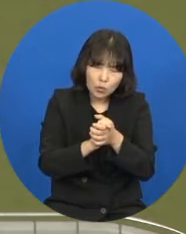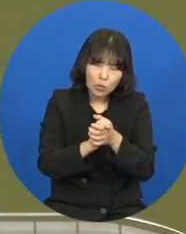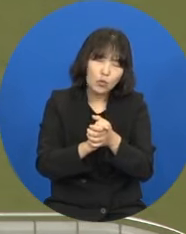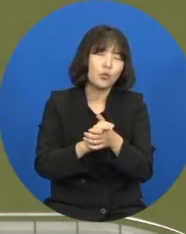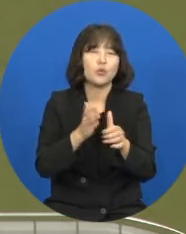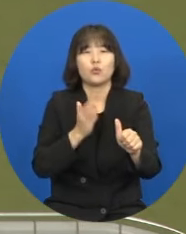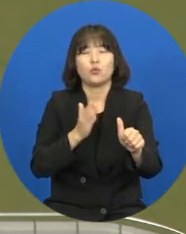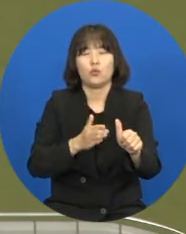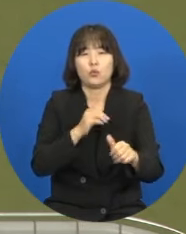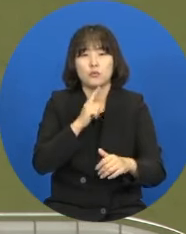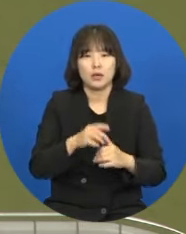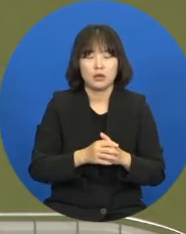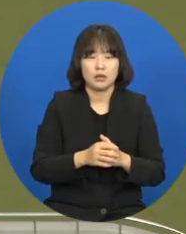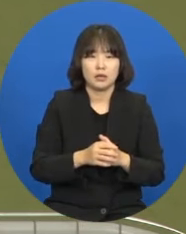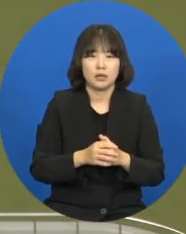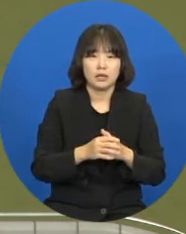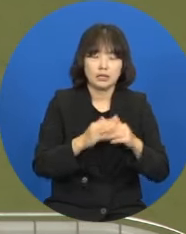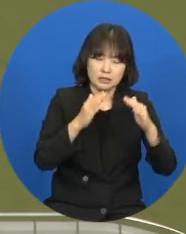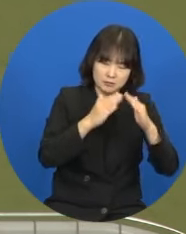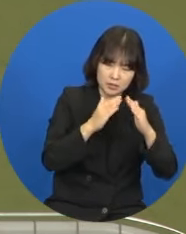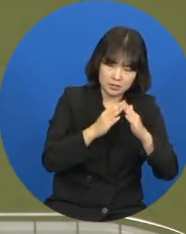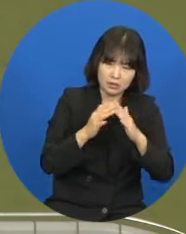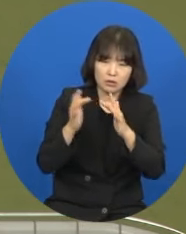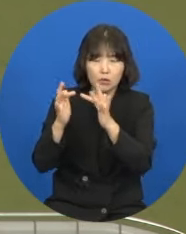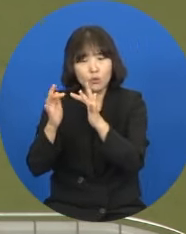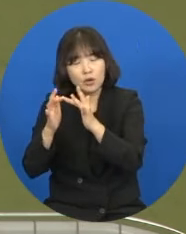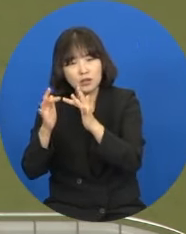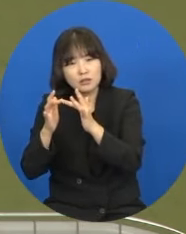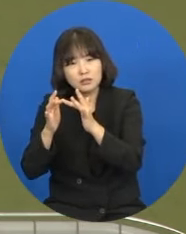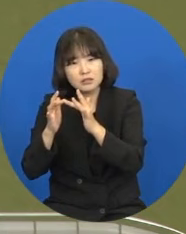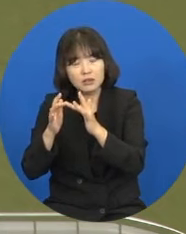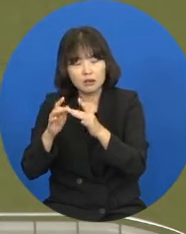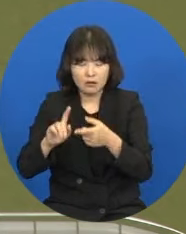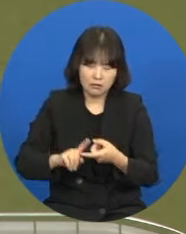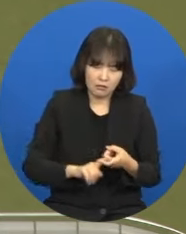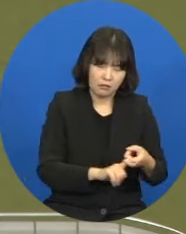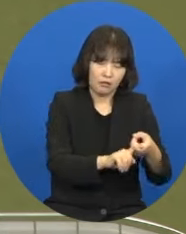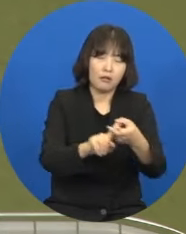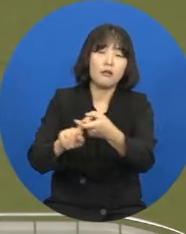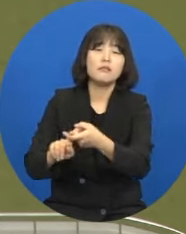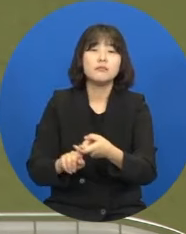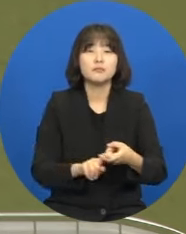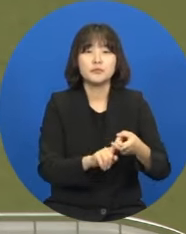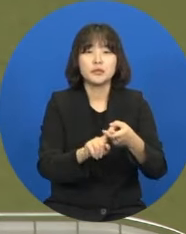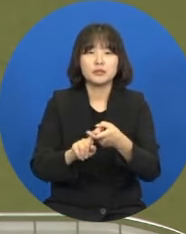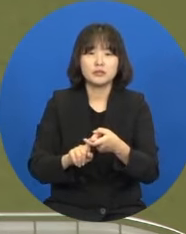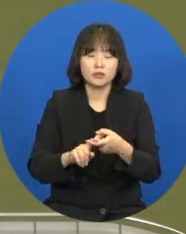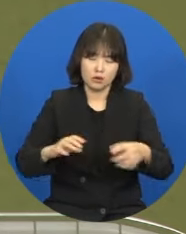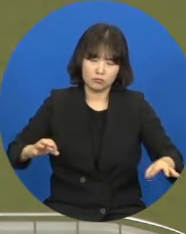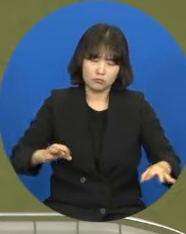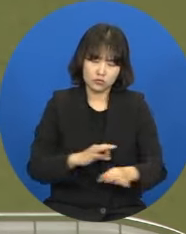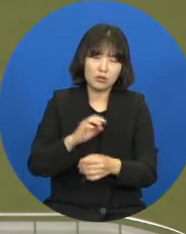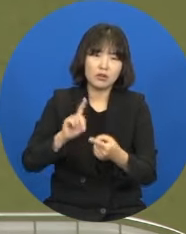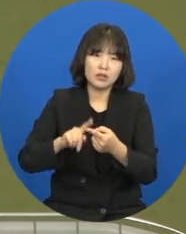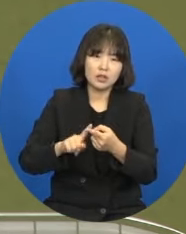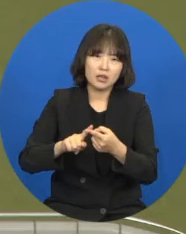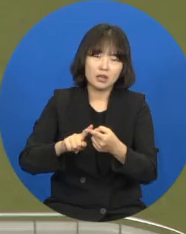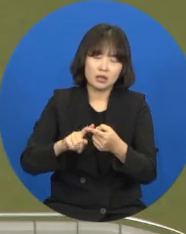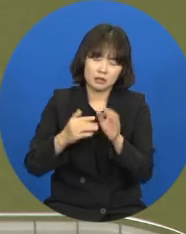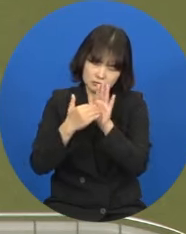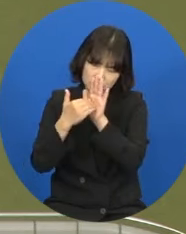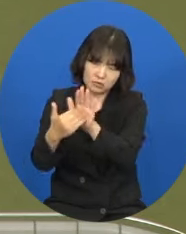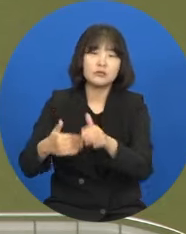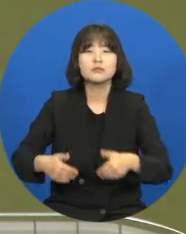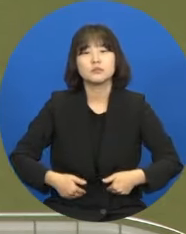기도하든 교회에서 기도하든 집에서 기도하든 온라인을 하든 연합해서 우리가 불리한 것을 외치고 저항해야 된다는